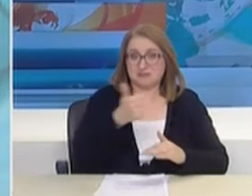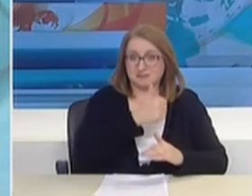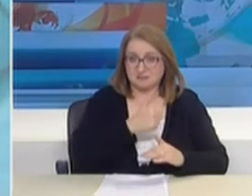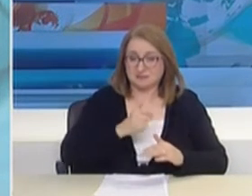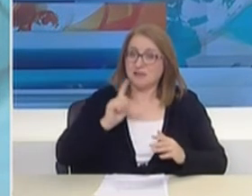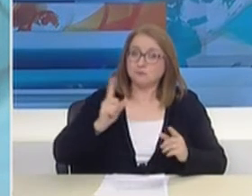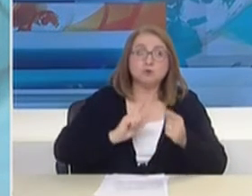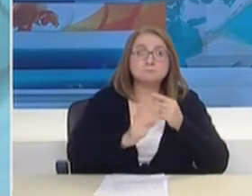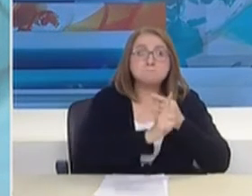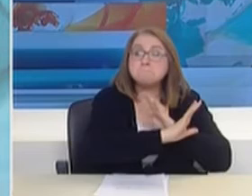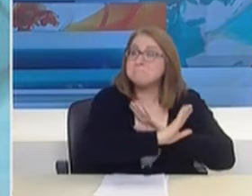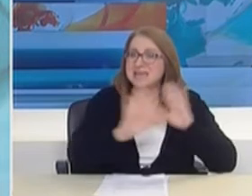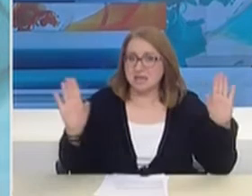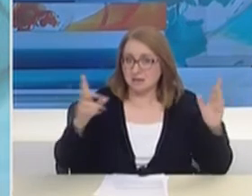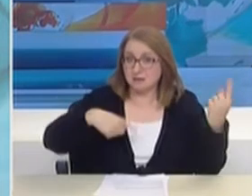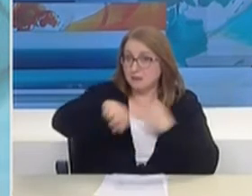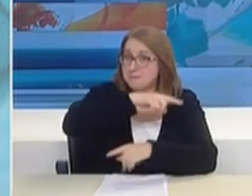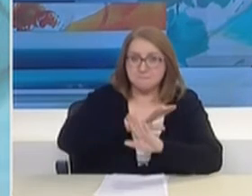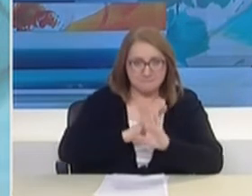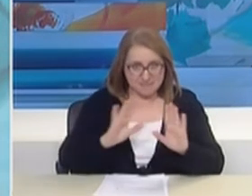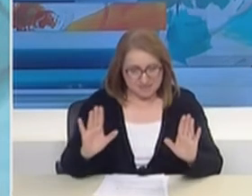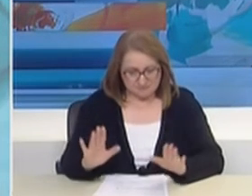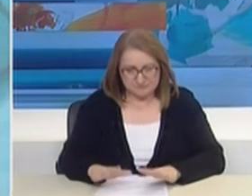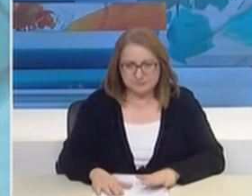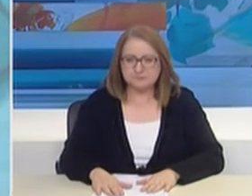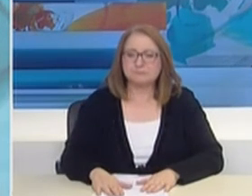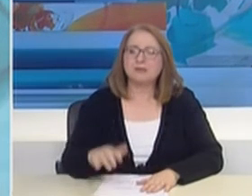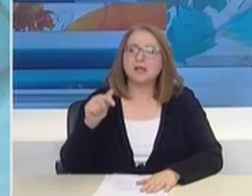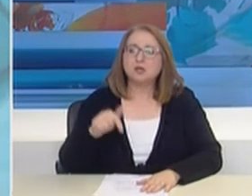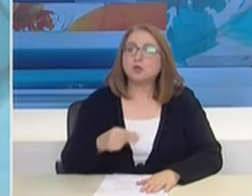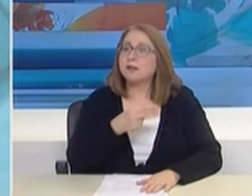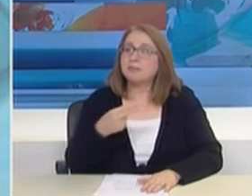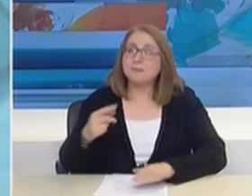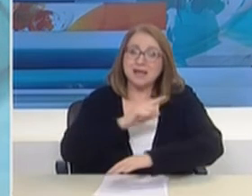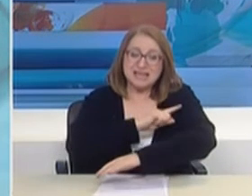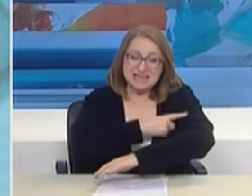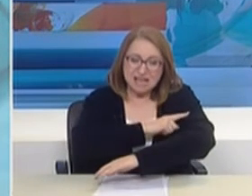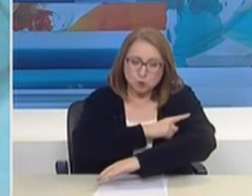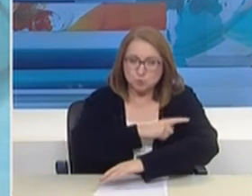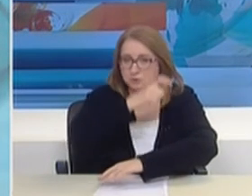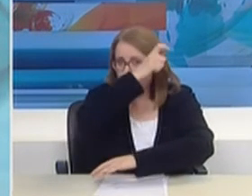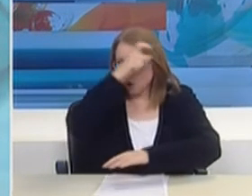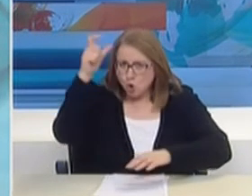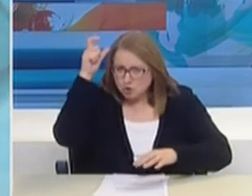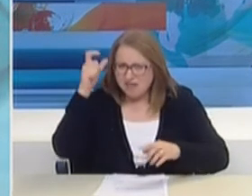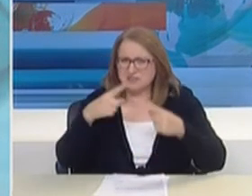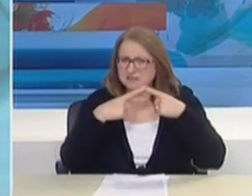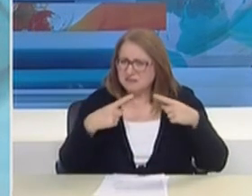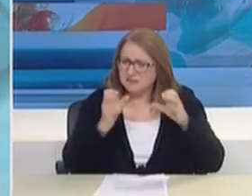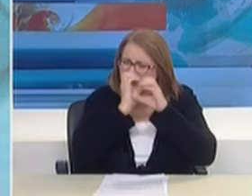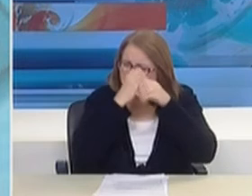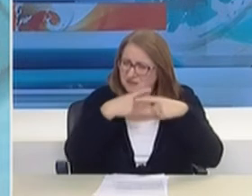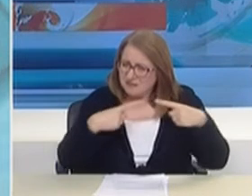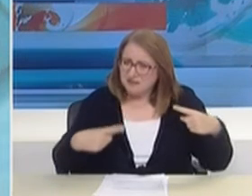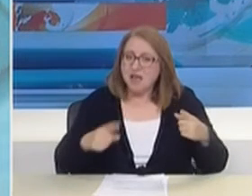δελτίο ειδήσεων που έχει να κάνει με τις ανακοινώσεις με τους γιατρούς νοσηλευτικό προσωπικό και προσπάθειες να γίνουν περισσότερες οι